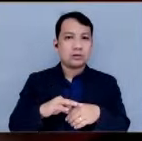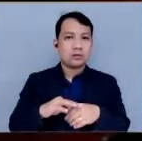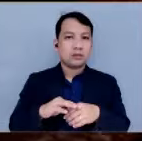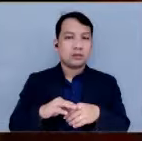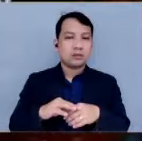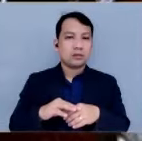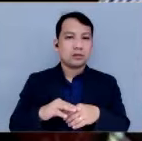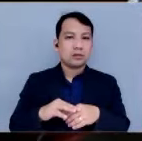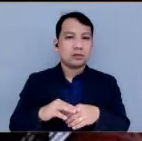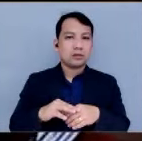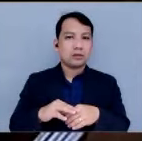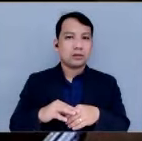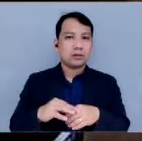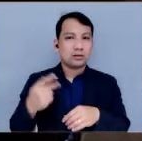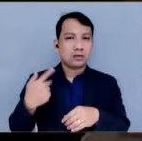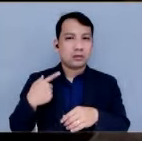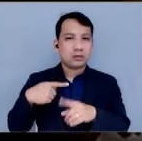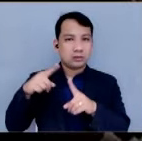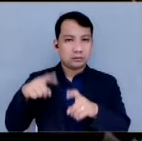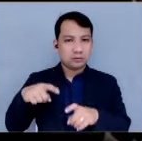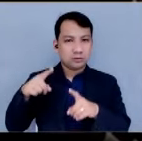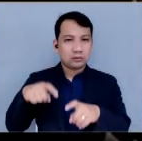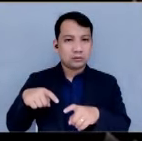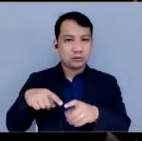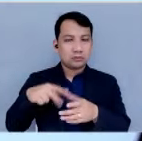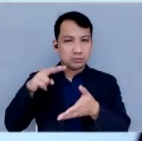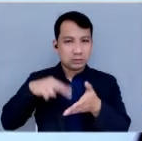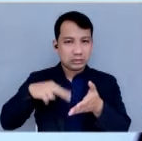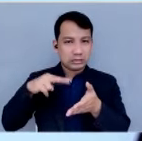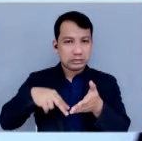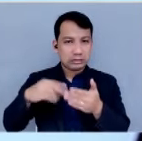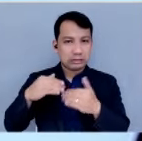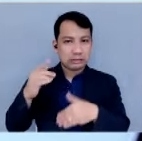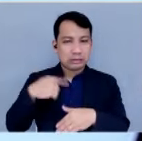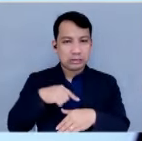Pero sandaling naantala ang testing nang hindi agad mabasa ang ipinasok na balota.